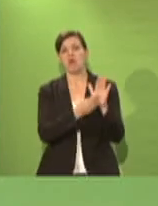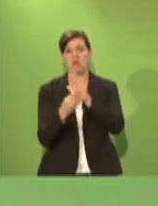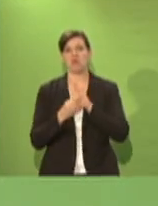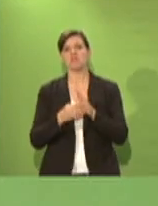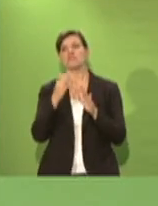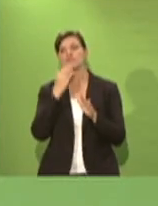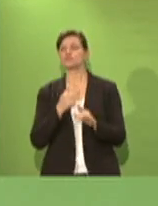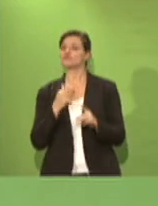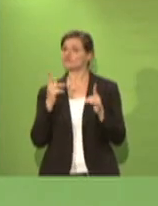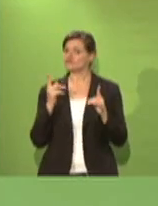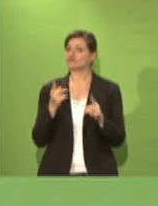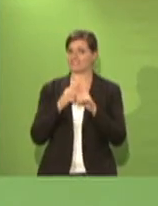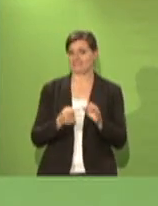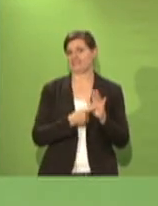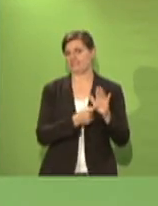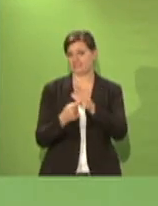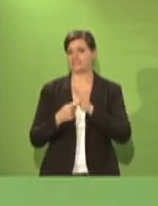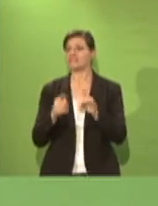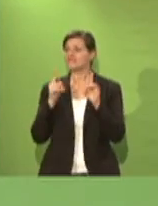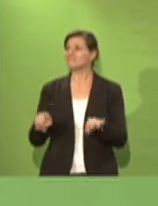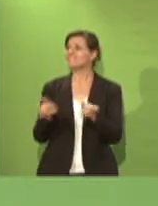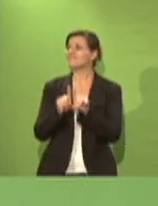Rechnung tragen.